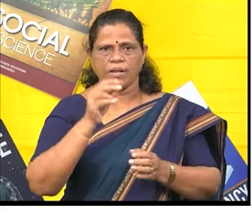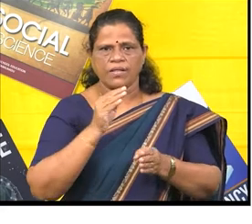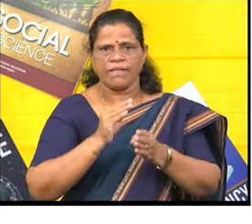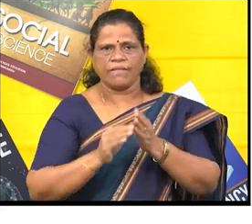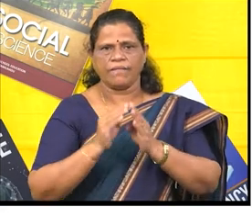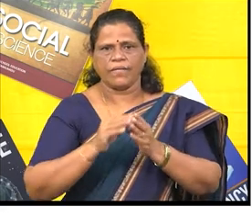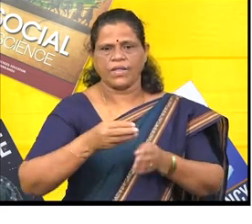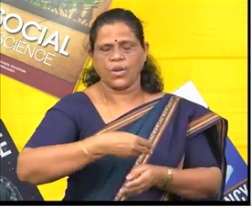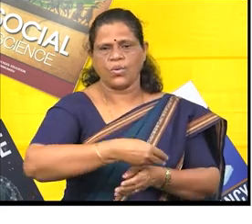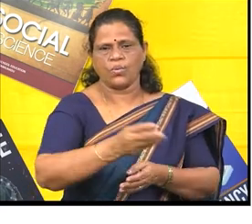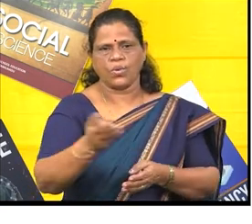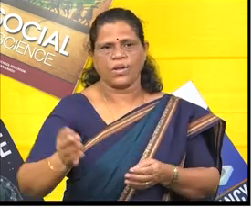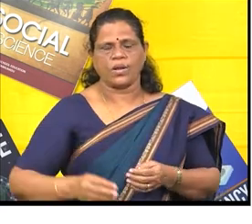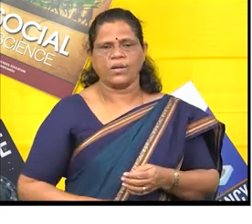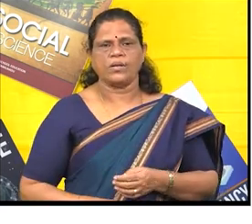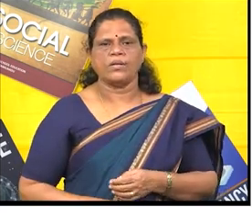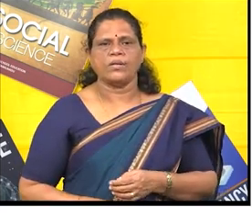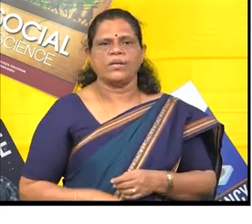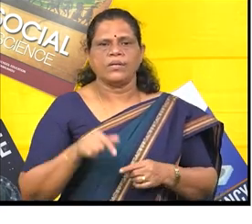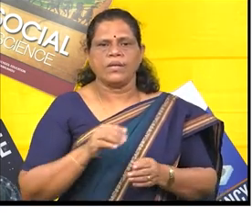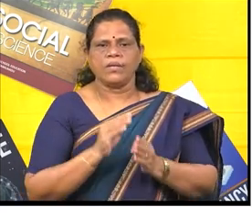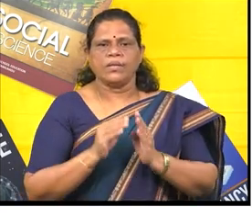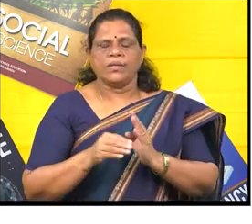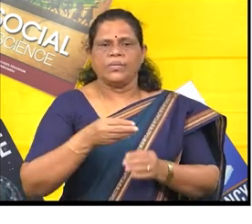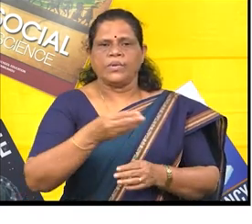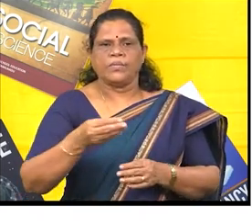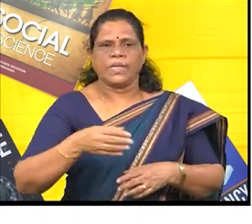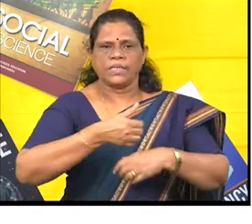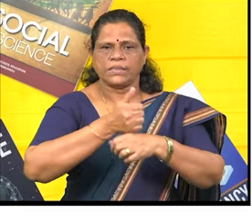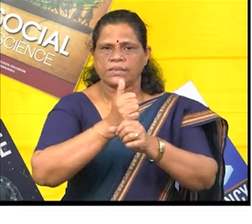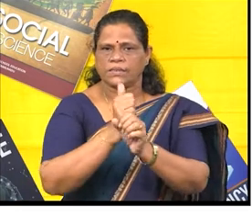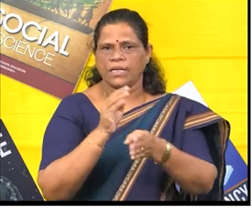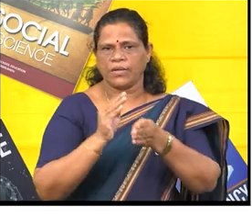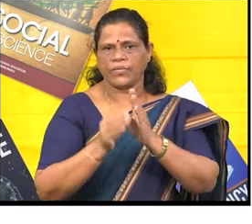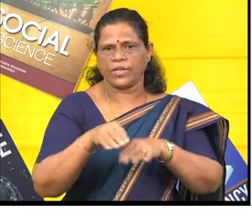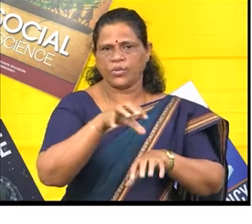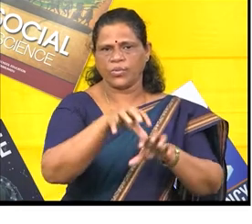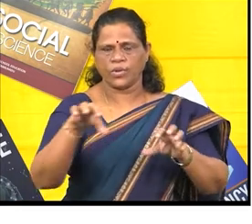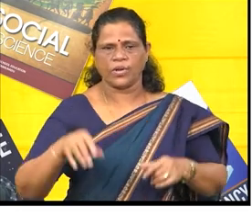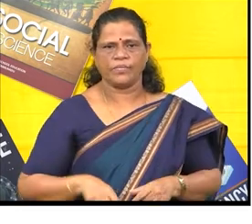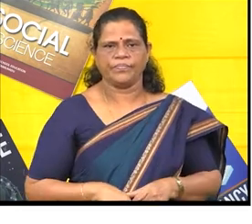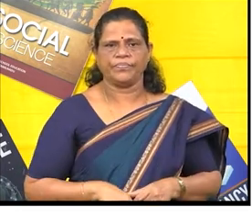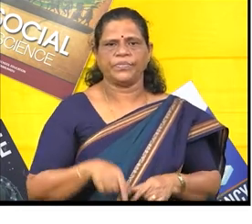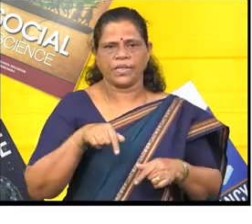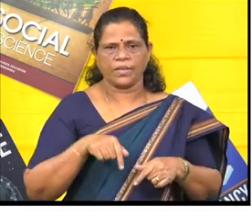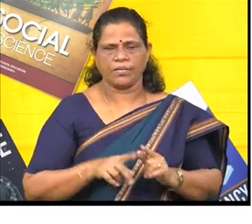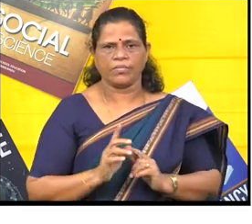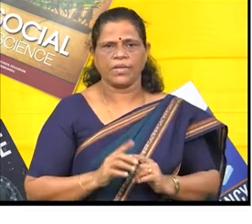வேதியியல் உரங்கள். வேதியியல் உரங்கள் என்பது செயற்கை வேதிப்பொருள்கள் தான். இவை